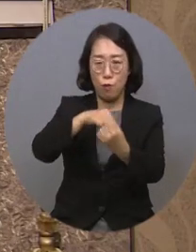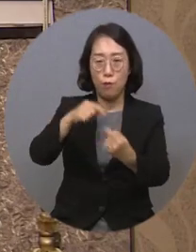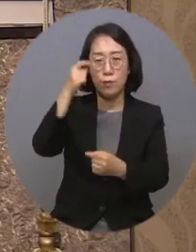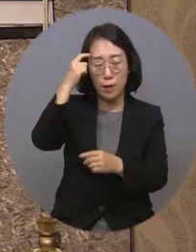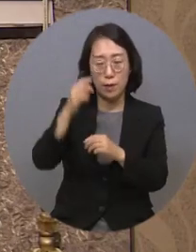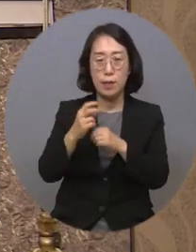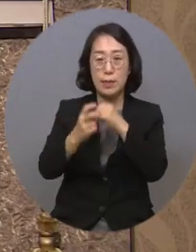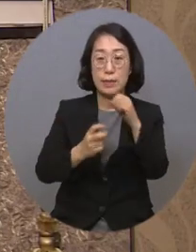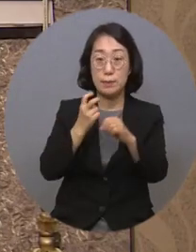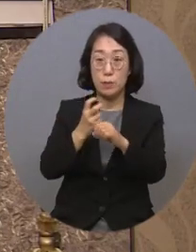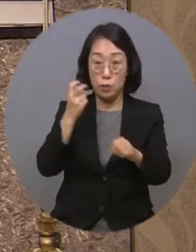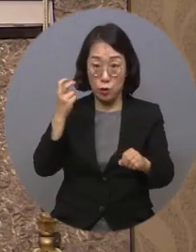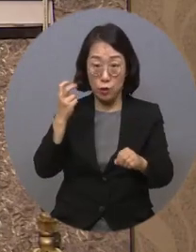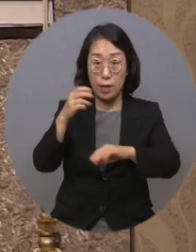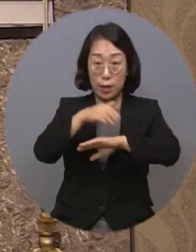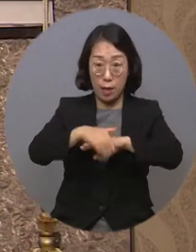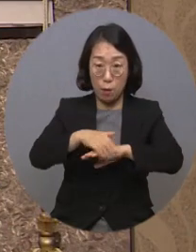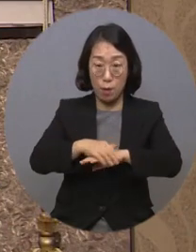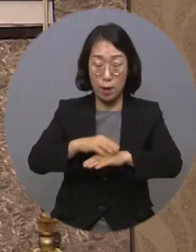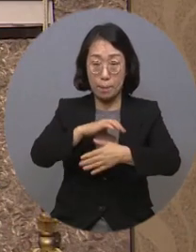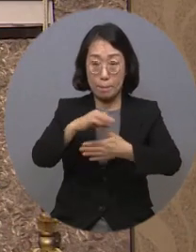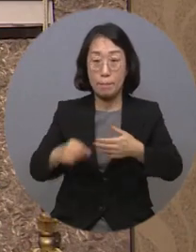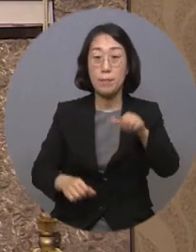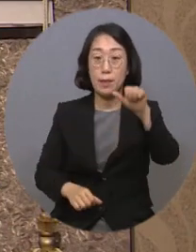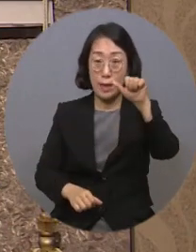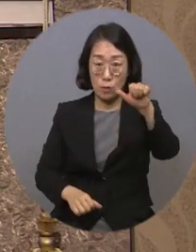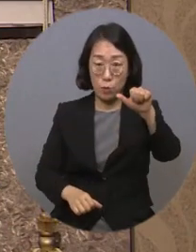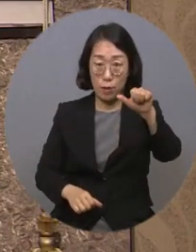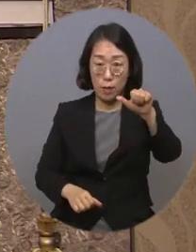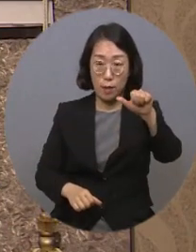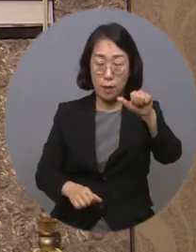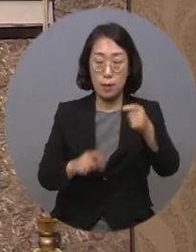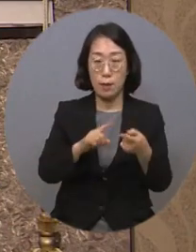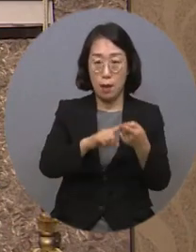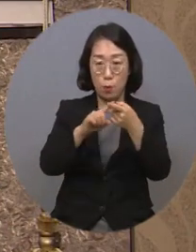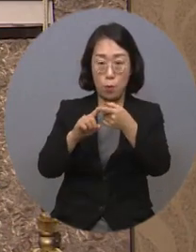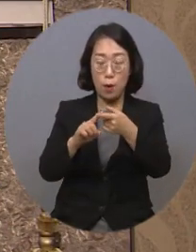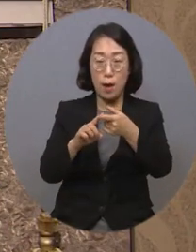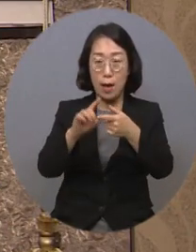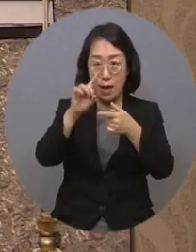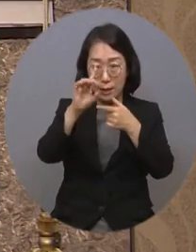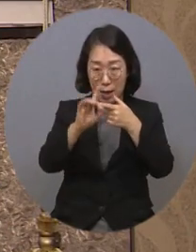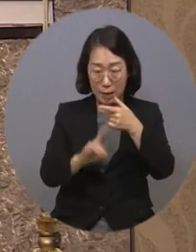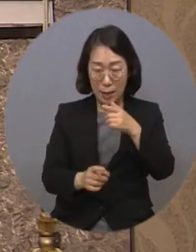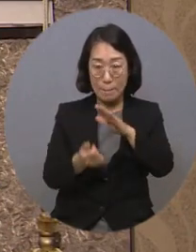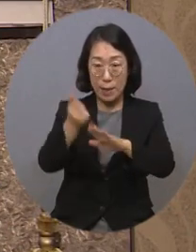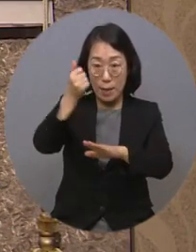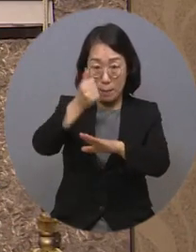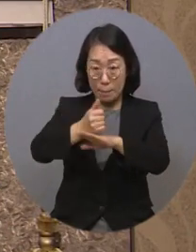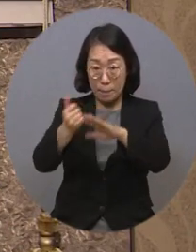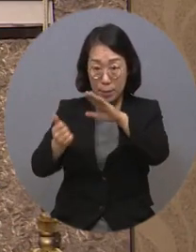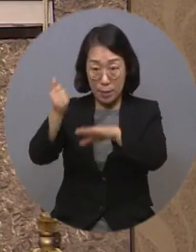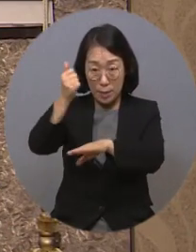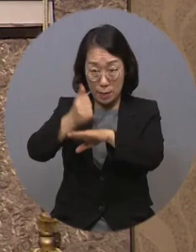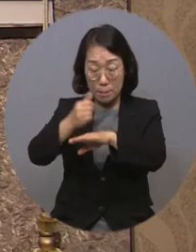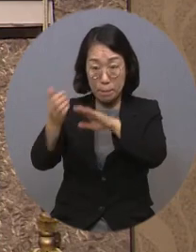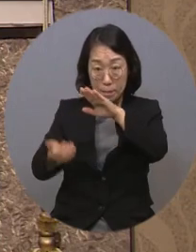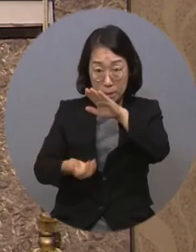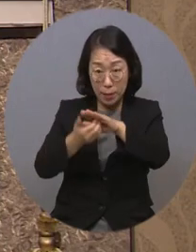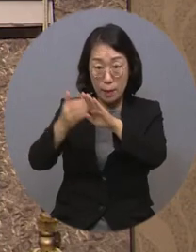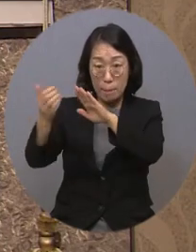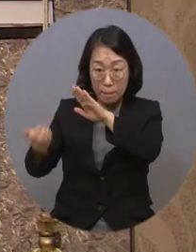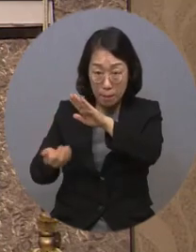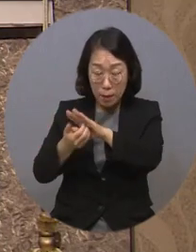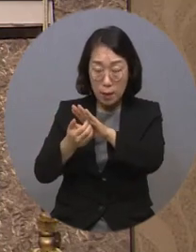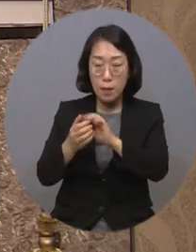전에 그 다섯 개 플랜을 만들었잖아요. 네. 그래서 이제 그 플랜을 이제 하나하나 네 단계까지 이제 거의 완성 단계에 있는데 이제